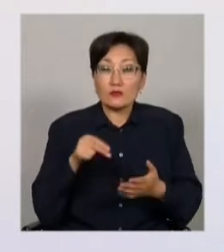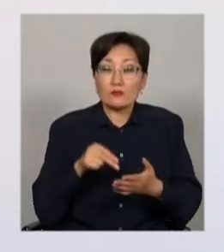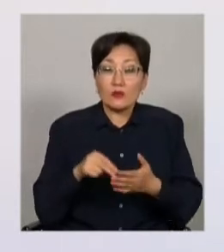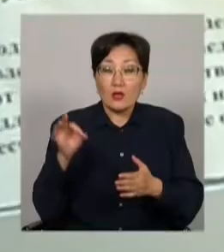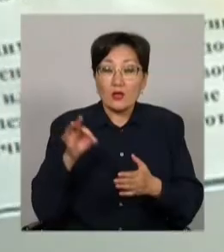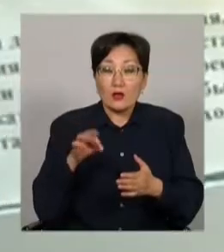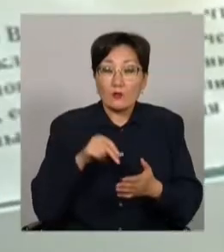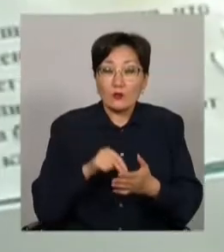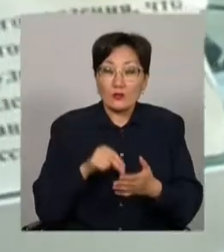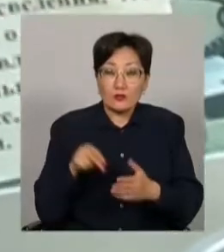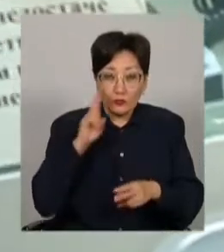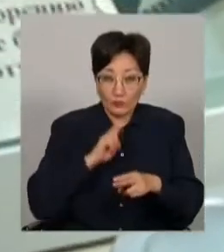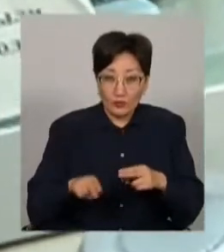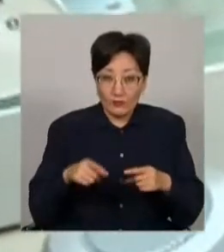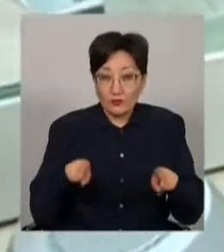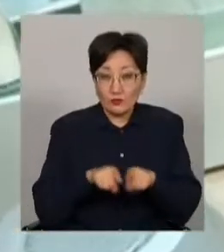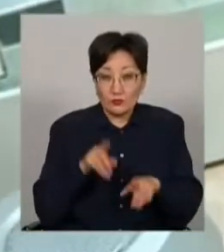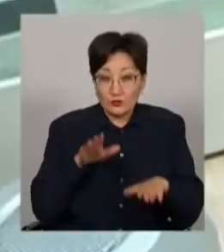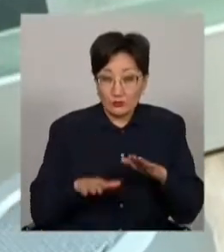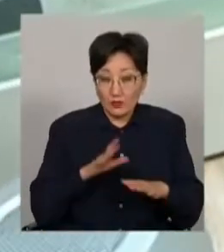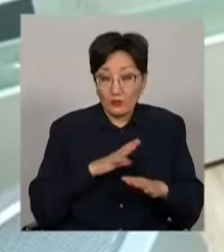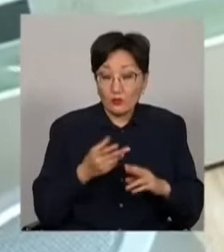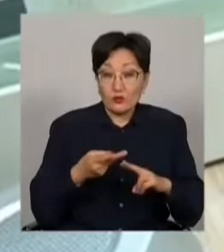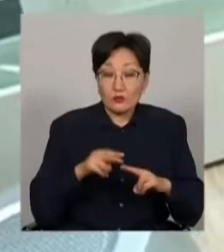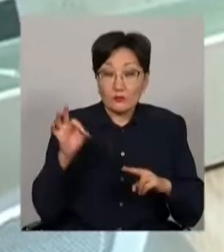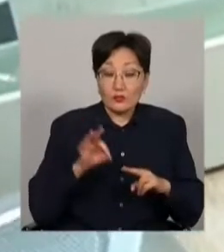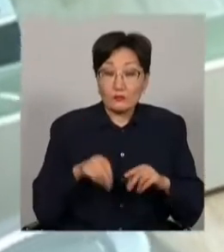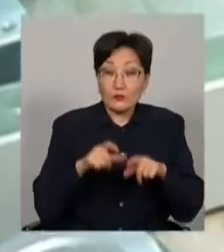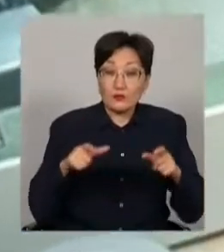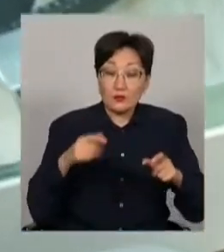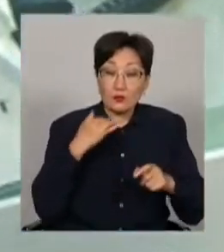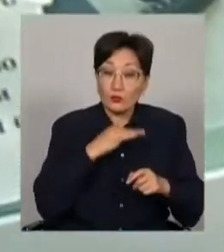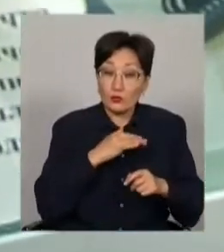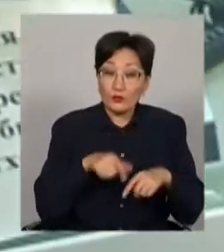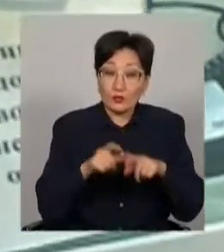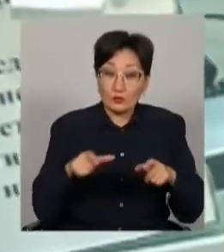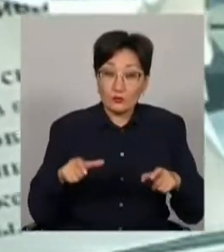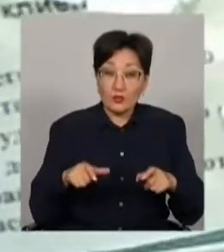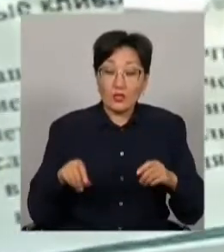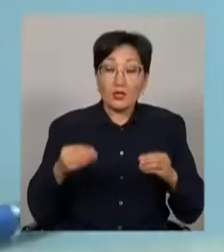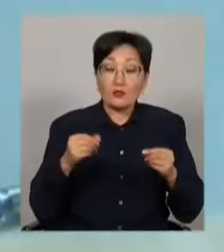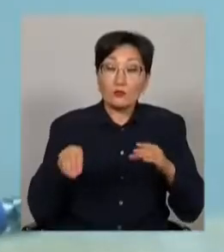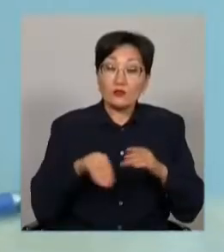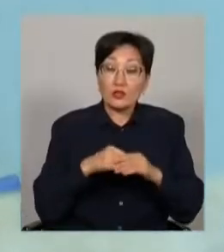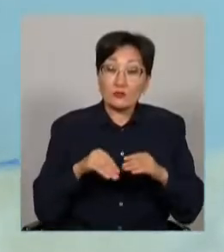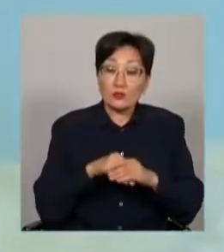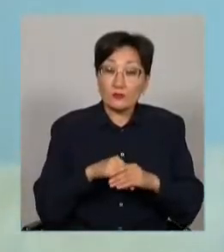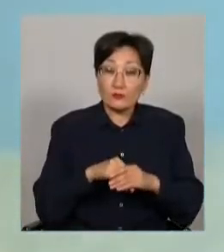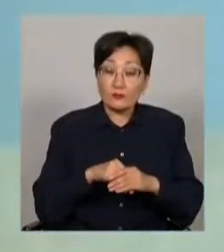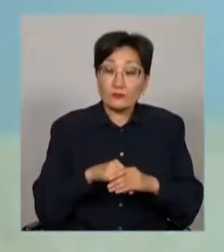ба деген секілді. Және осы сәттен бастап көбінесе азаматтарымыздың басым көпшілігі депозитіндегі